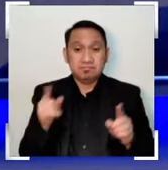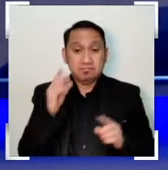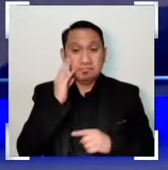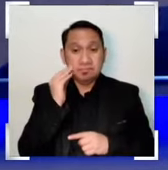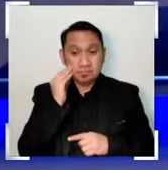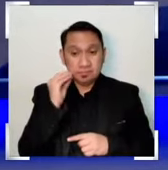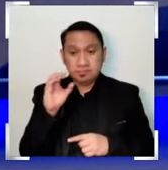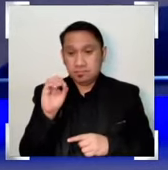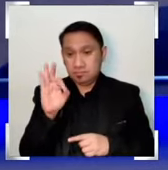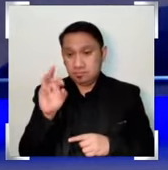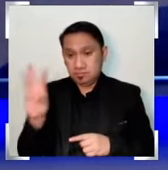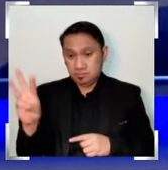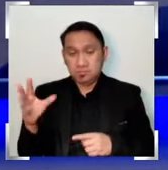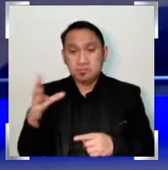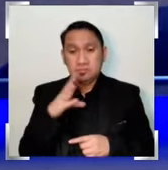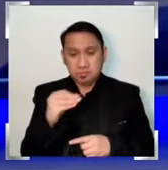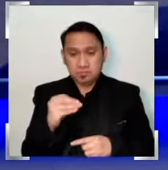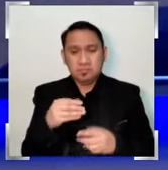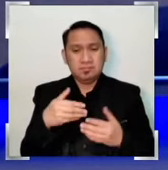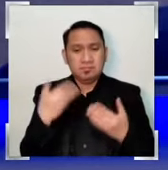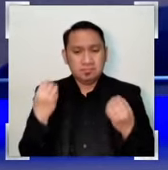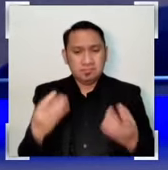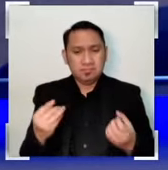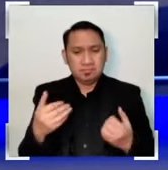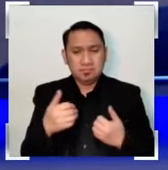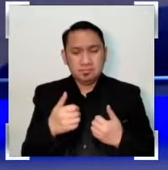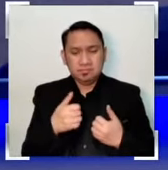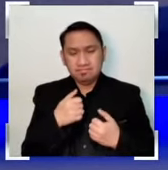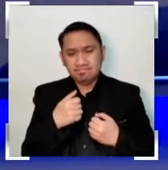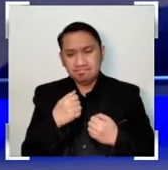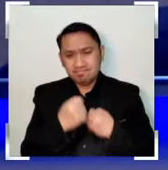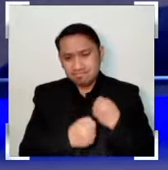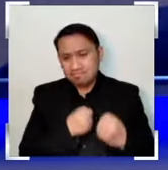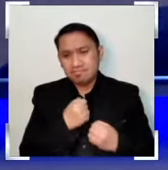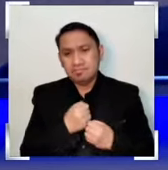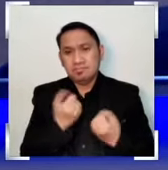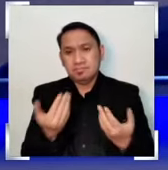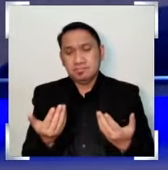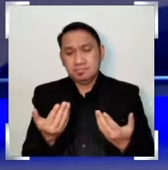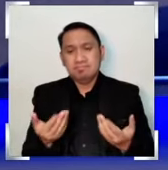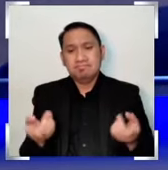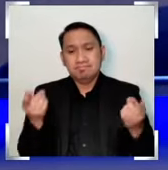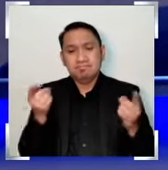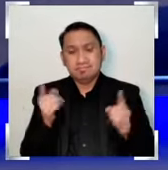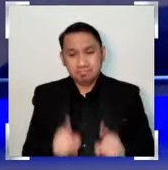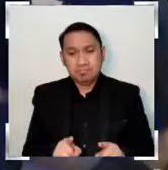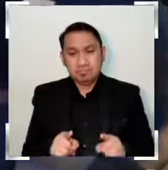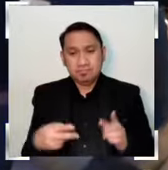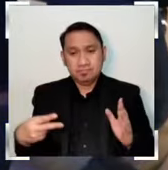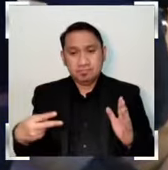sunod-sunod na pasakit ang inabot sa pagkikipagsapalaran sa Kuwait. Saksi, si Mark Salazar.